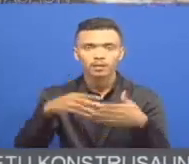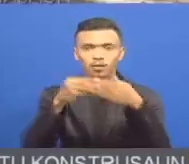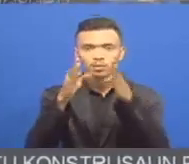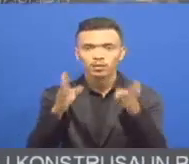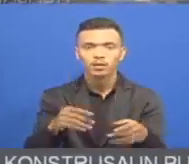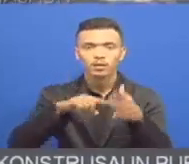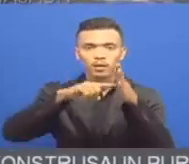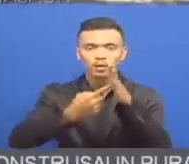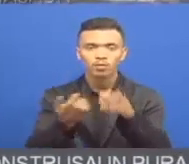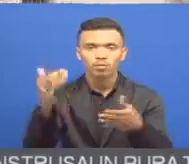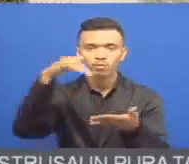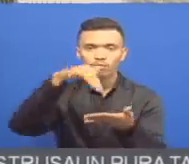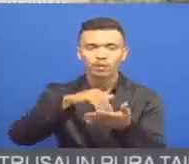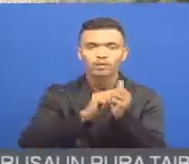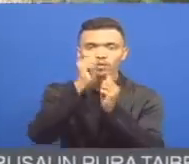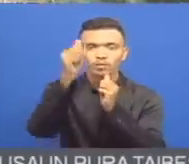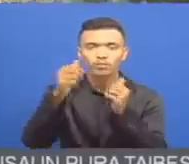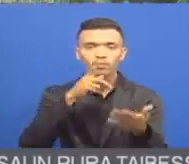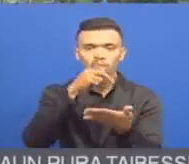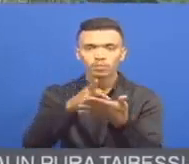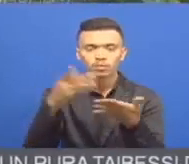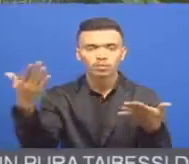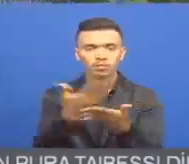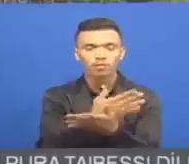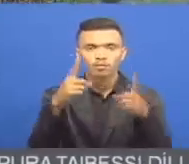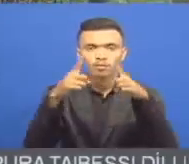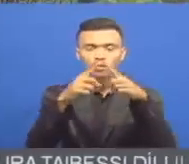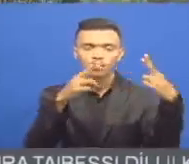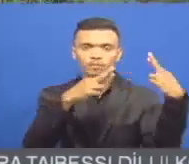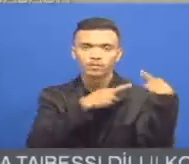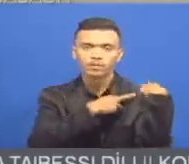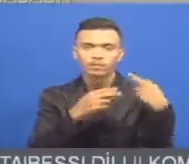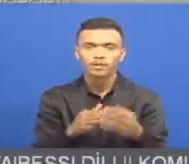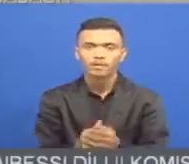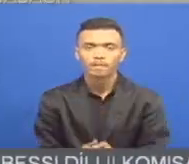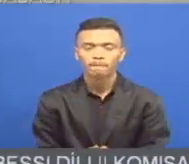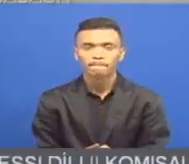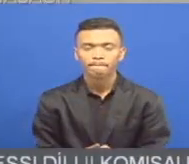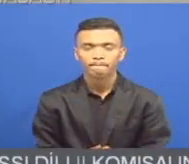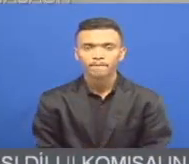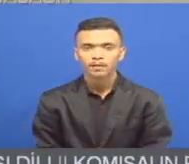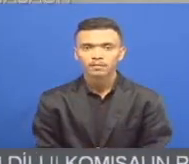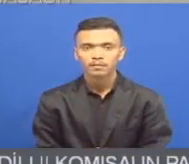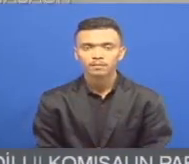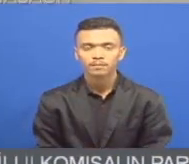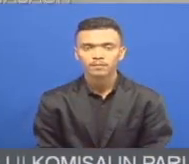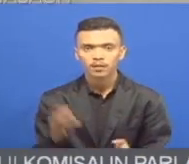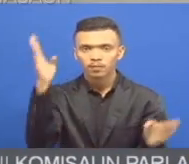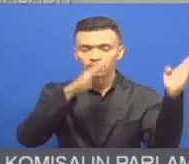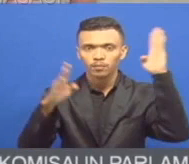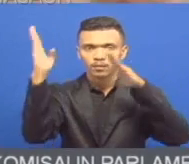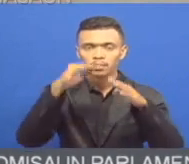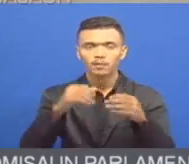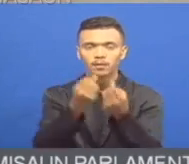autoridade foin hahu fale submete proposta fun ba parte relevante. Problema ne, be suku